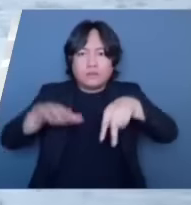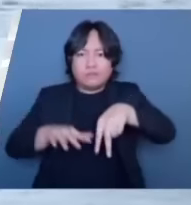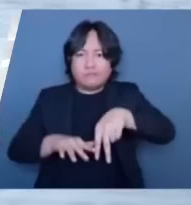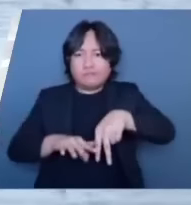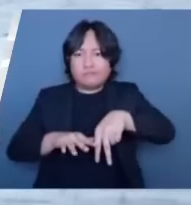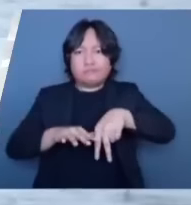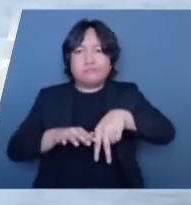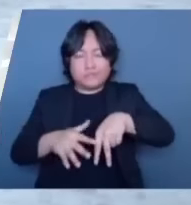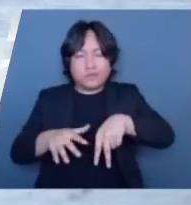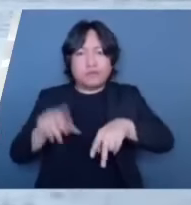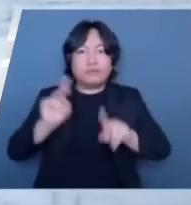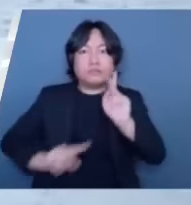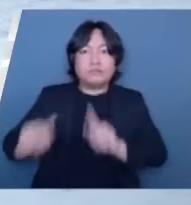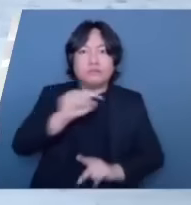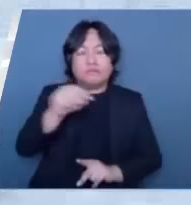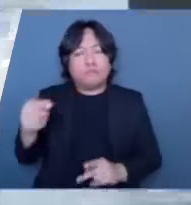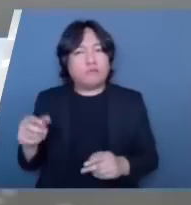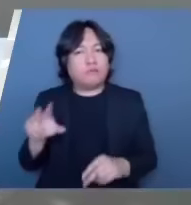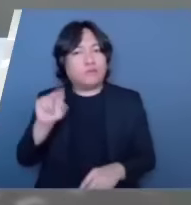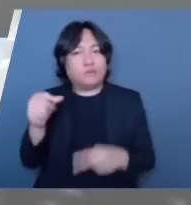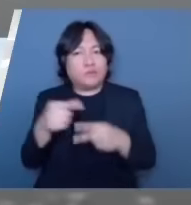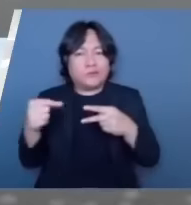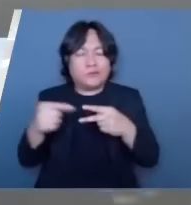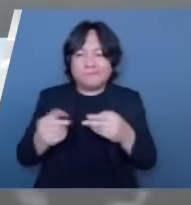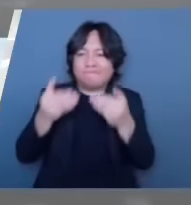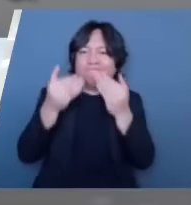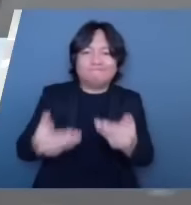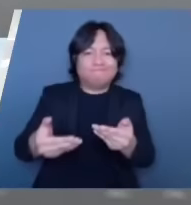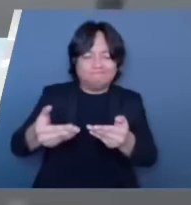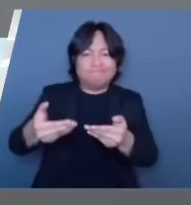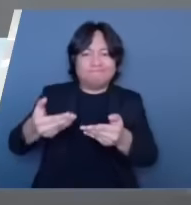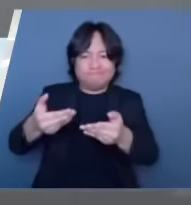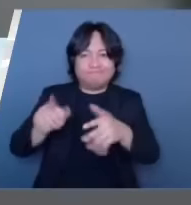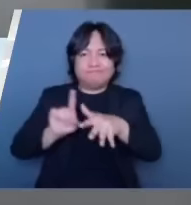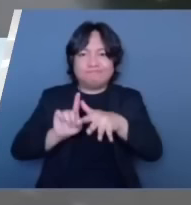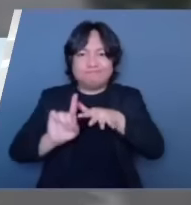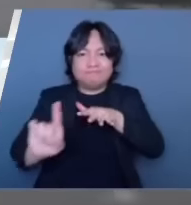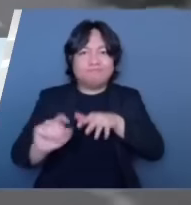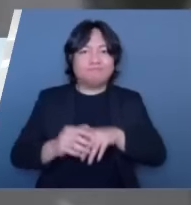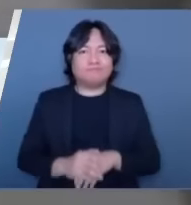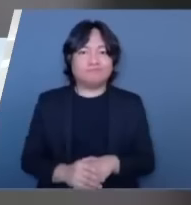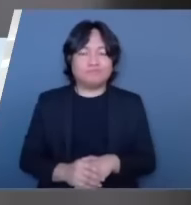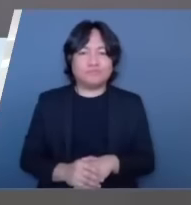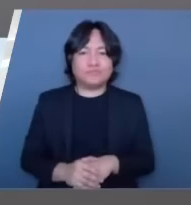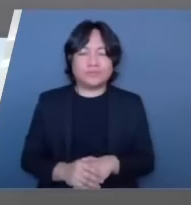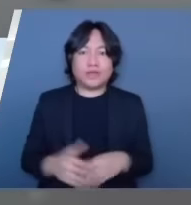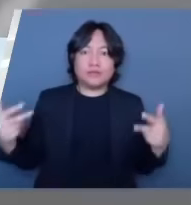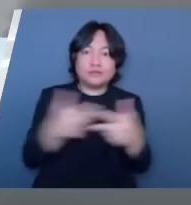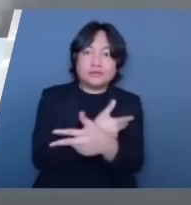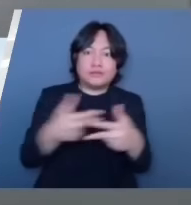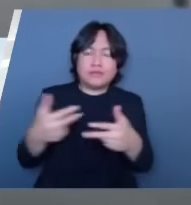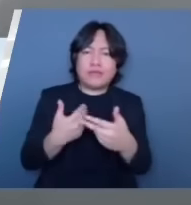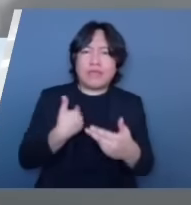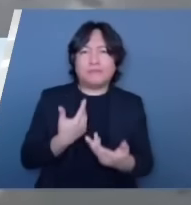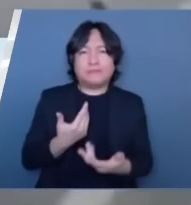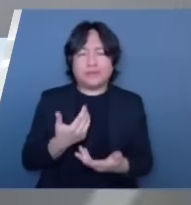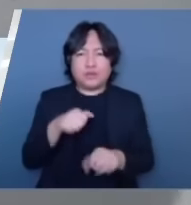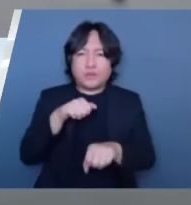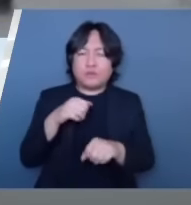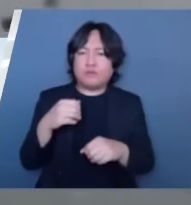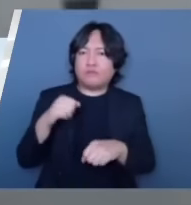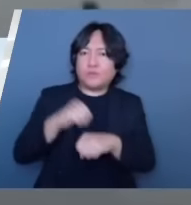residente, walang nagawa kung hindi lumusong. Sa Dipakulaw, nagkalat sa kalsada ang mga batong inanod mula sa dagat. Ayon sa barangay,